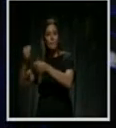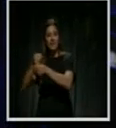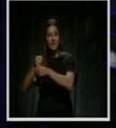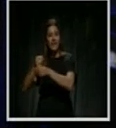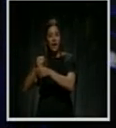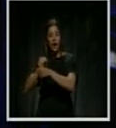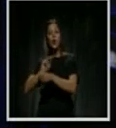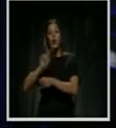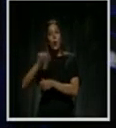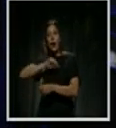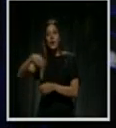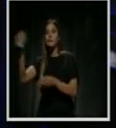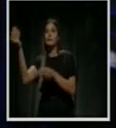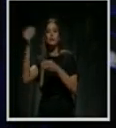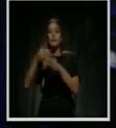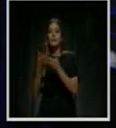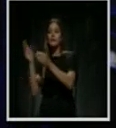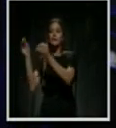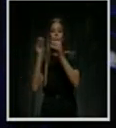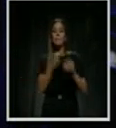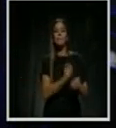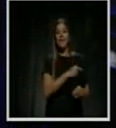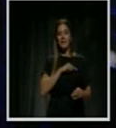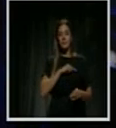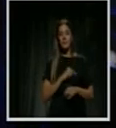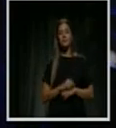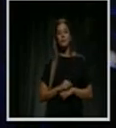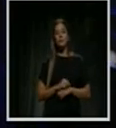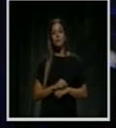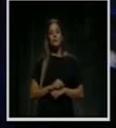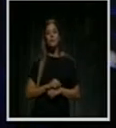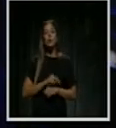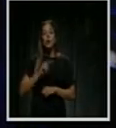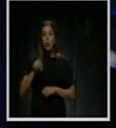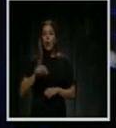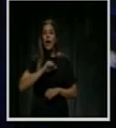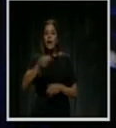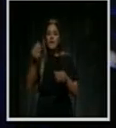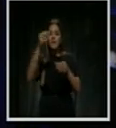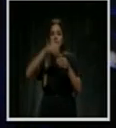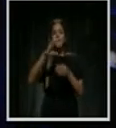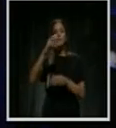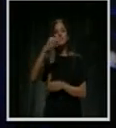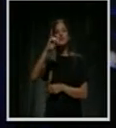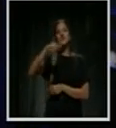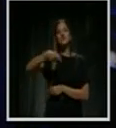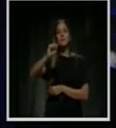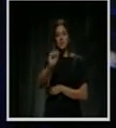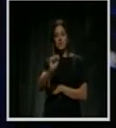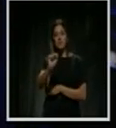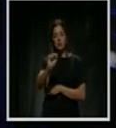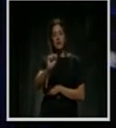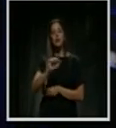lill-pajjiżi oħra nġibu dak l-investiment f'pajjiżna. Investiment fiċ-chips hawnhekk. Jiġifieri l-Unjoni Ewropea tagħmel li hu chips hekk għaliex